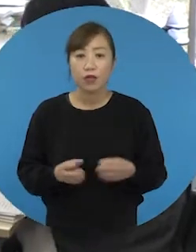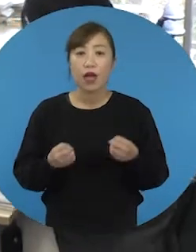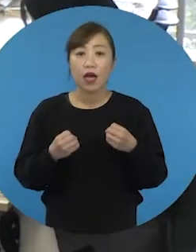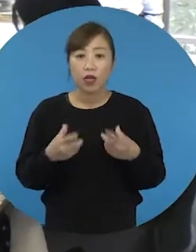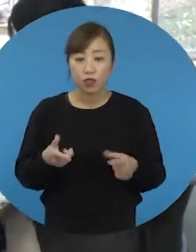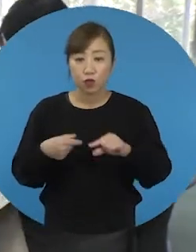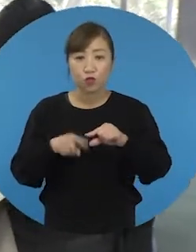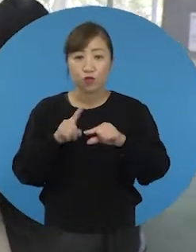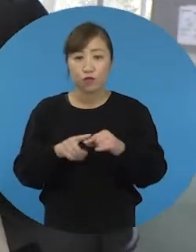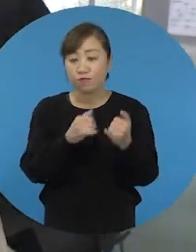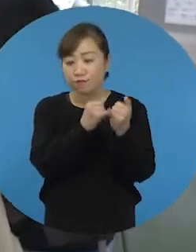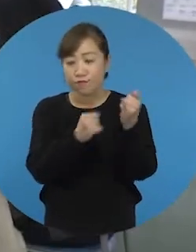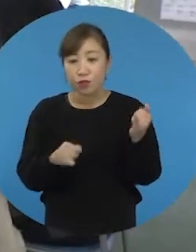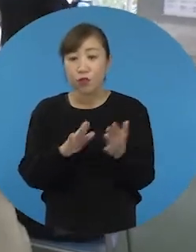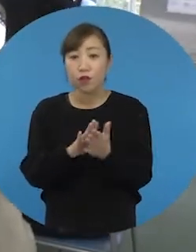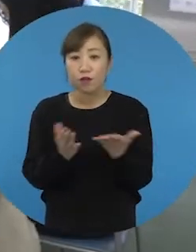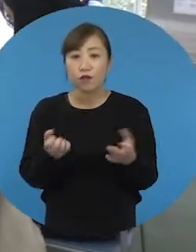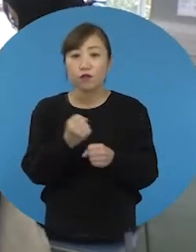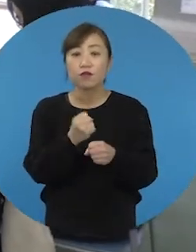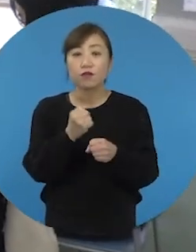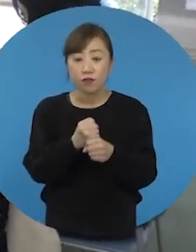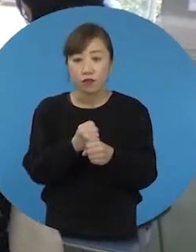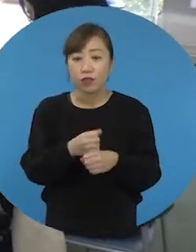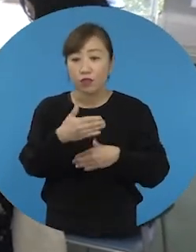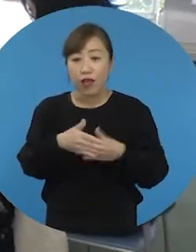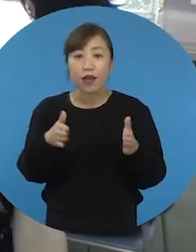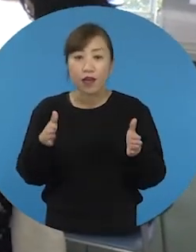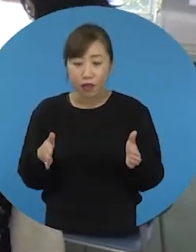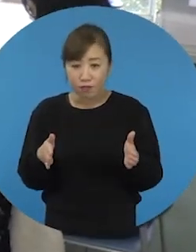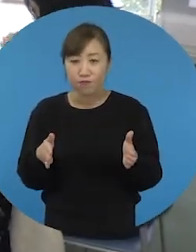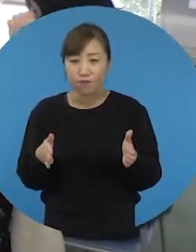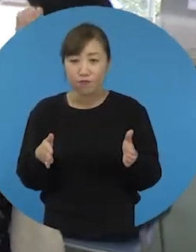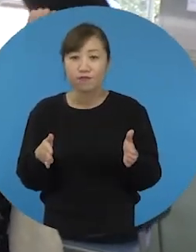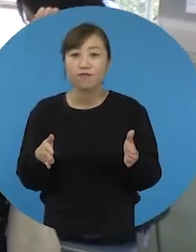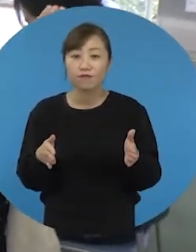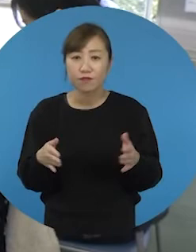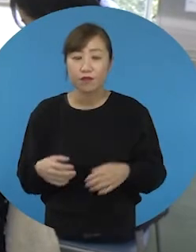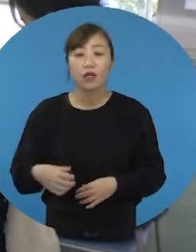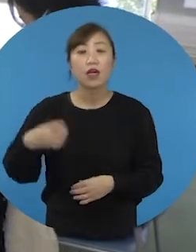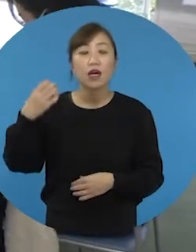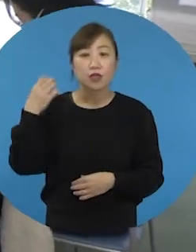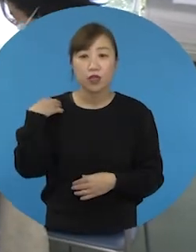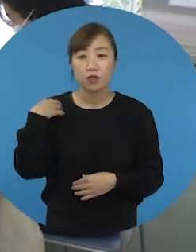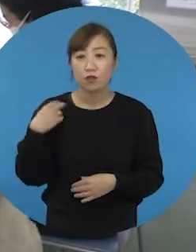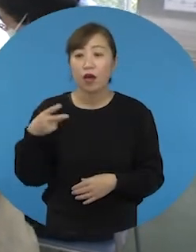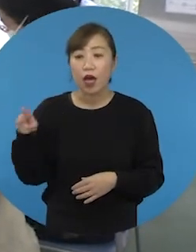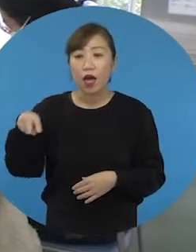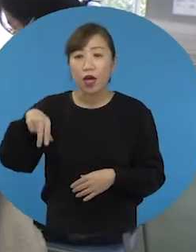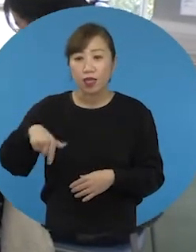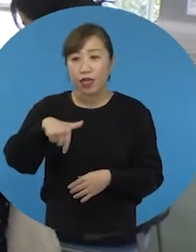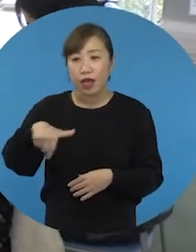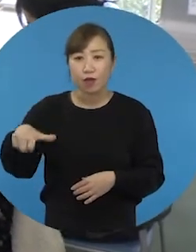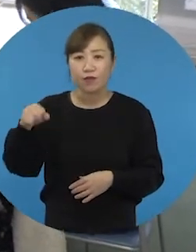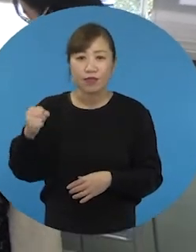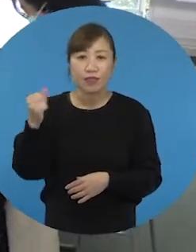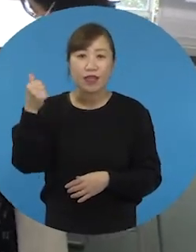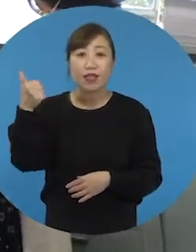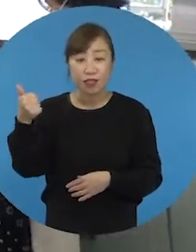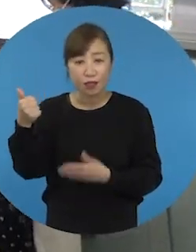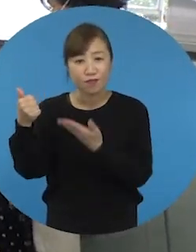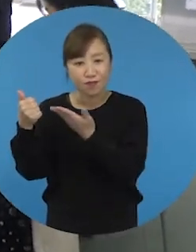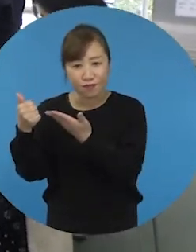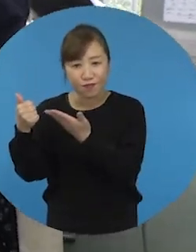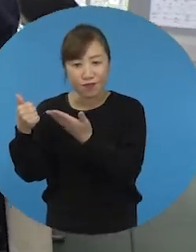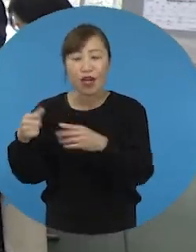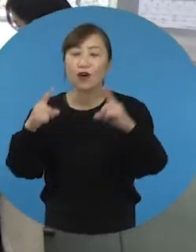新しい府中市史を作っている現場に特別にお邪魔をさせていただいております。担当の花房さん、よろしくお願いします